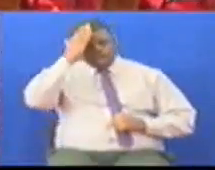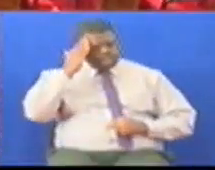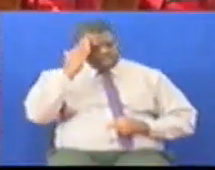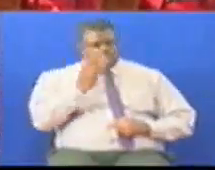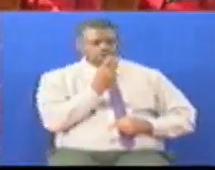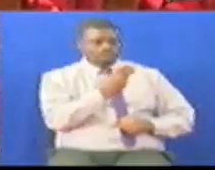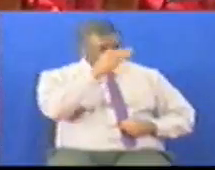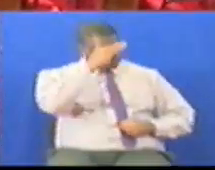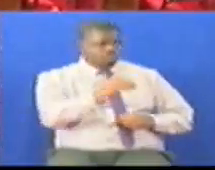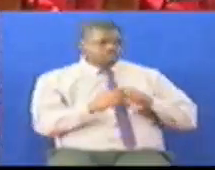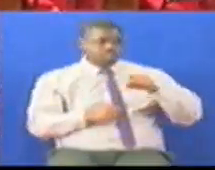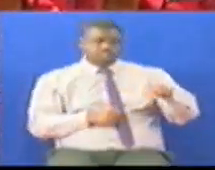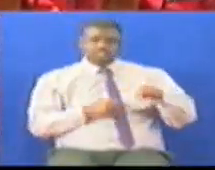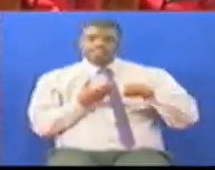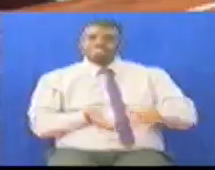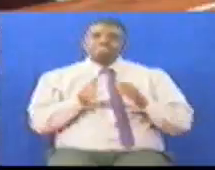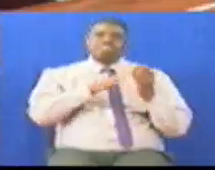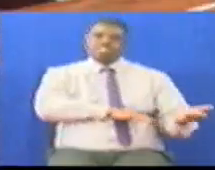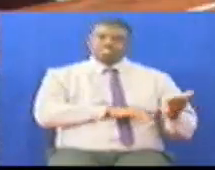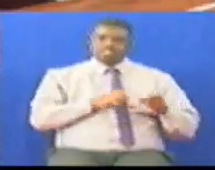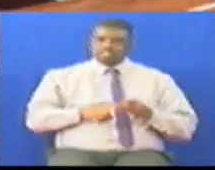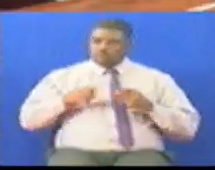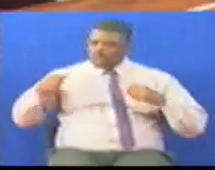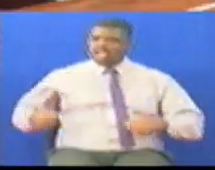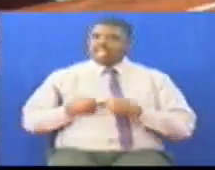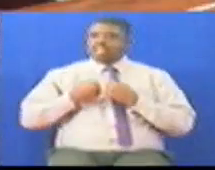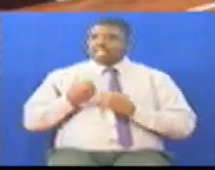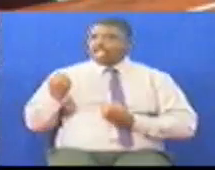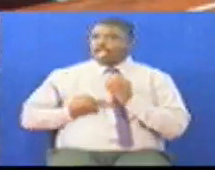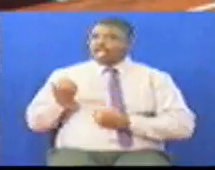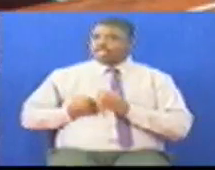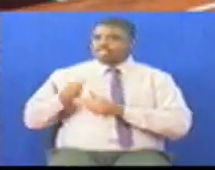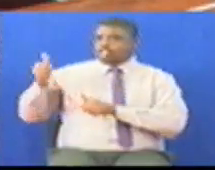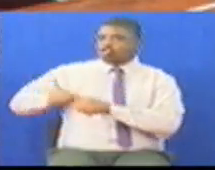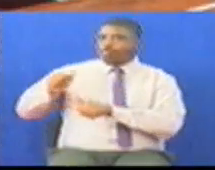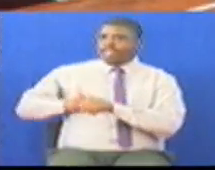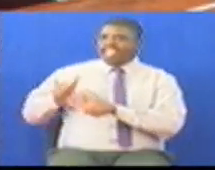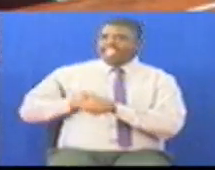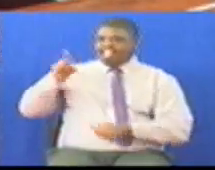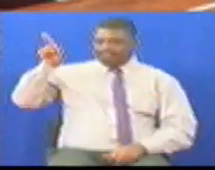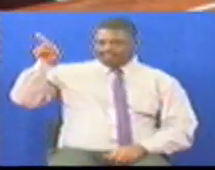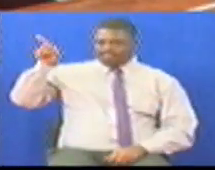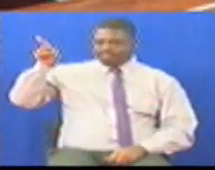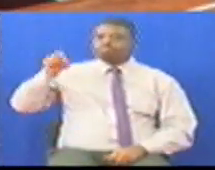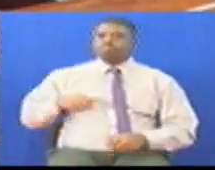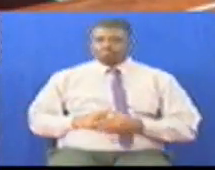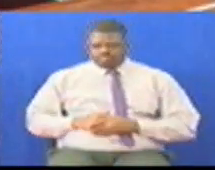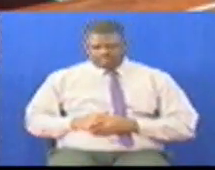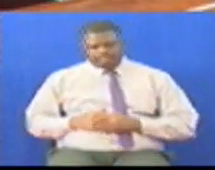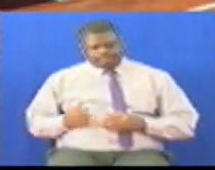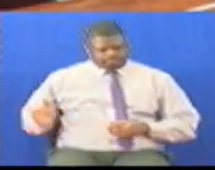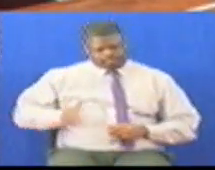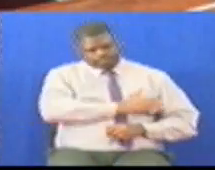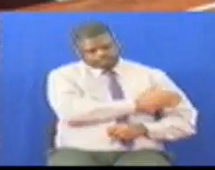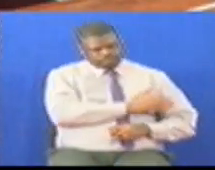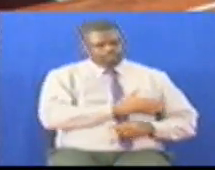polisi waliofariki kwa ajali ya gari mkoani Njombe. Vile vile athari za mvua